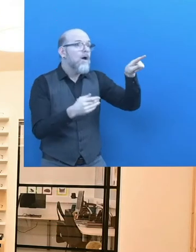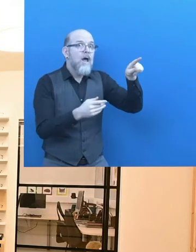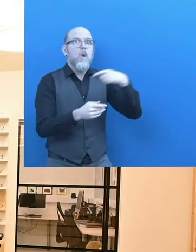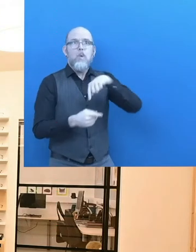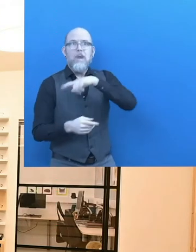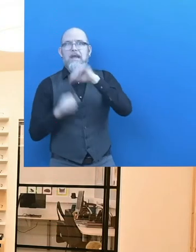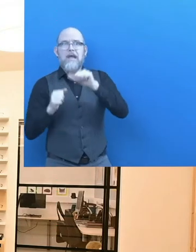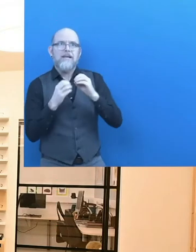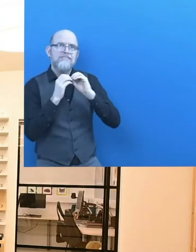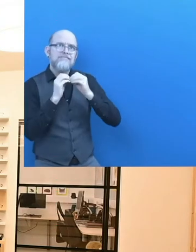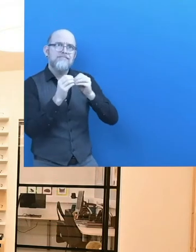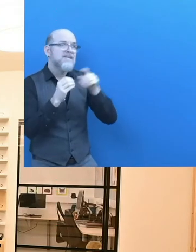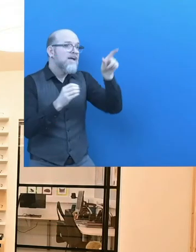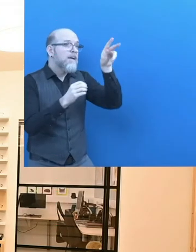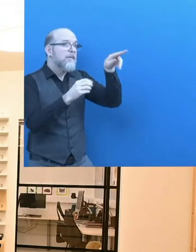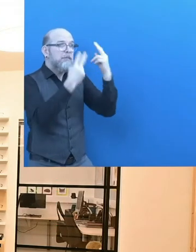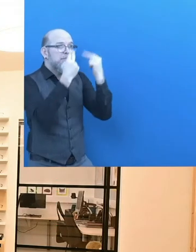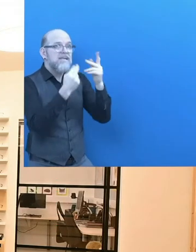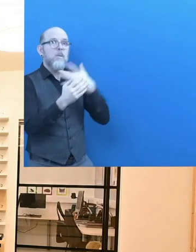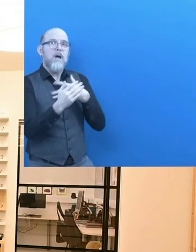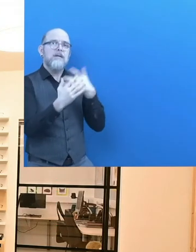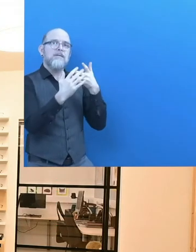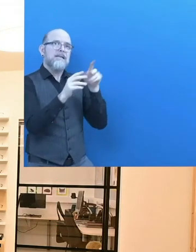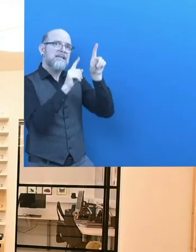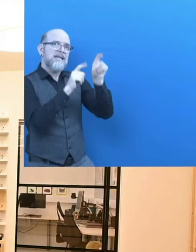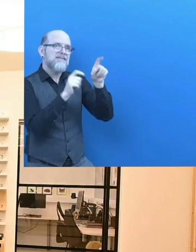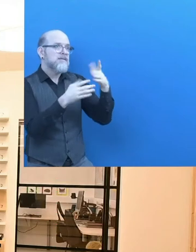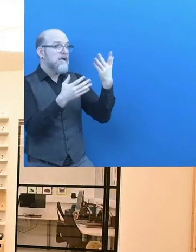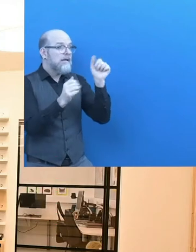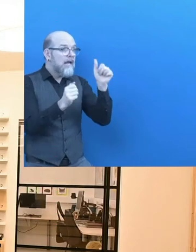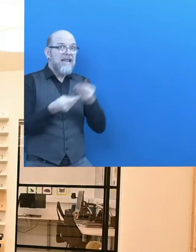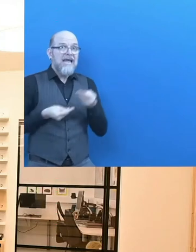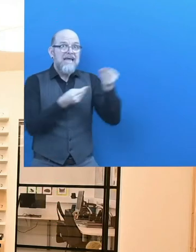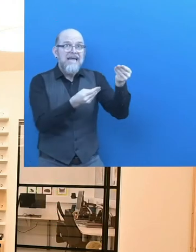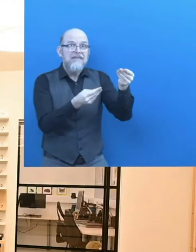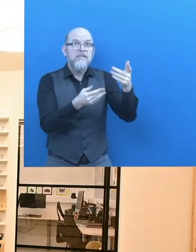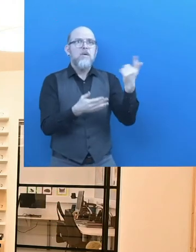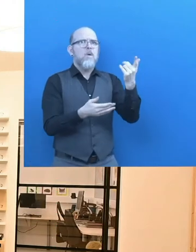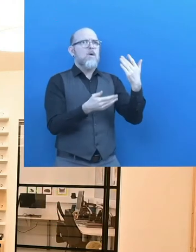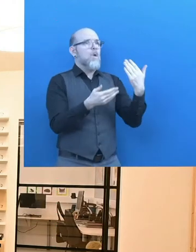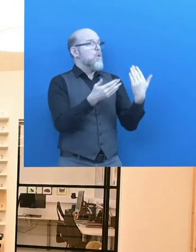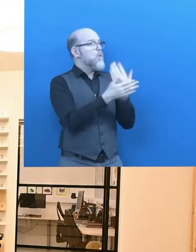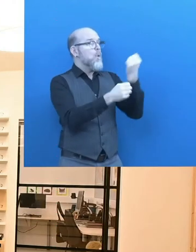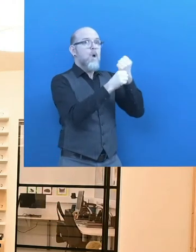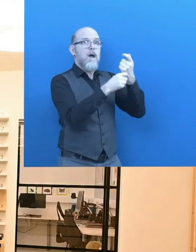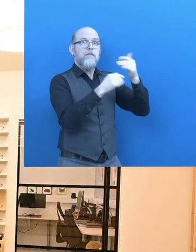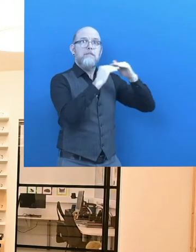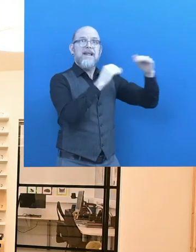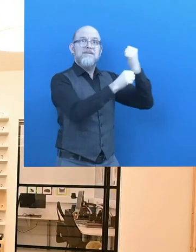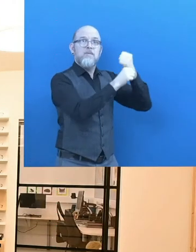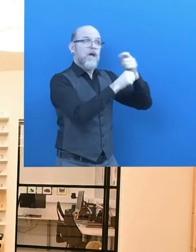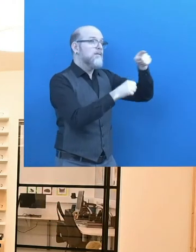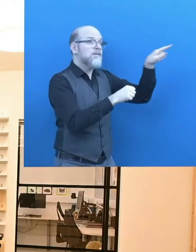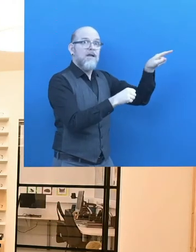man diese gut verwenden kann oder wenn etwas notwendig ist, halt natürlich das adaptieren, dass es verwendbar ist.